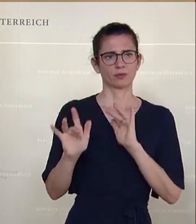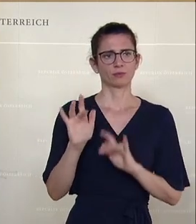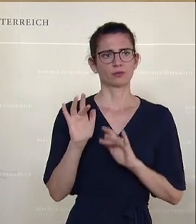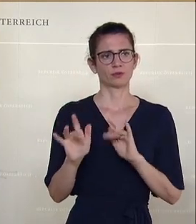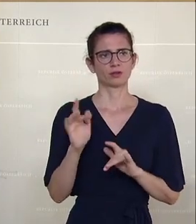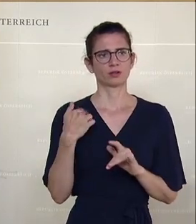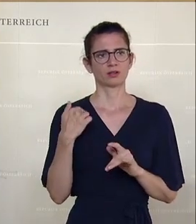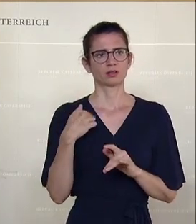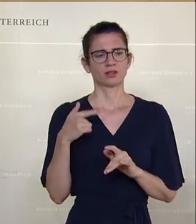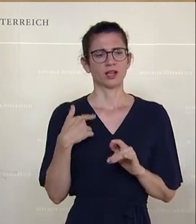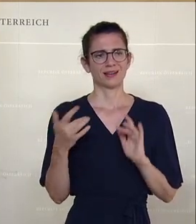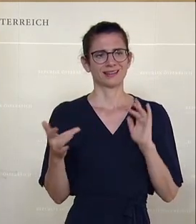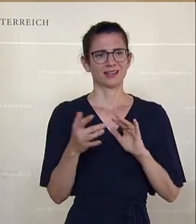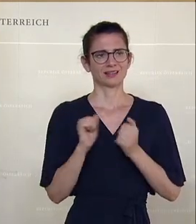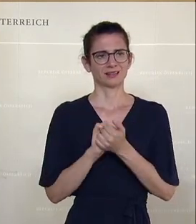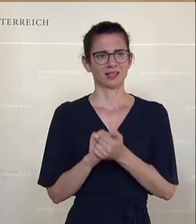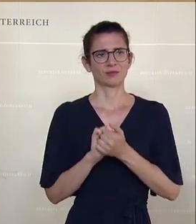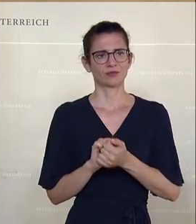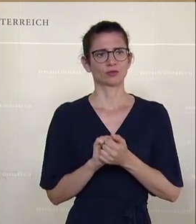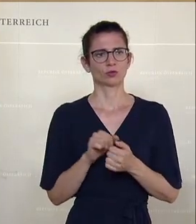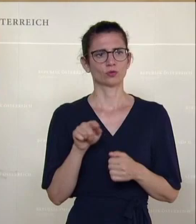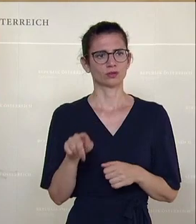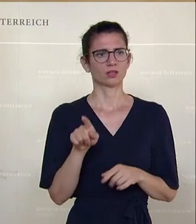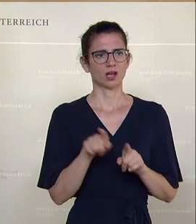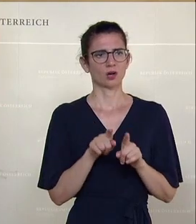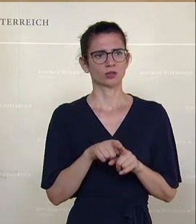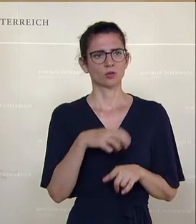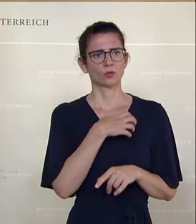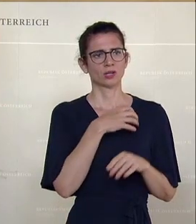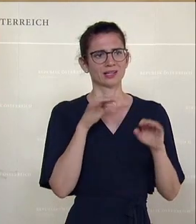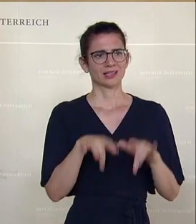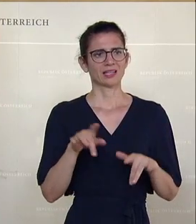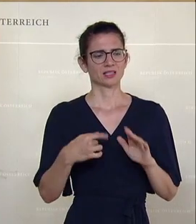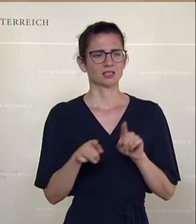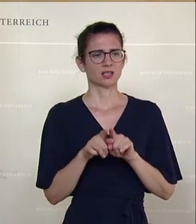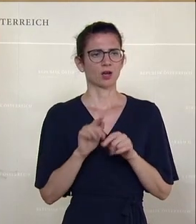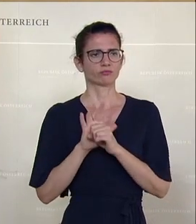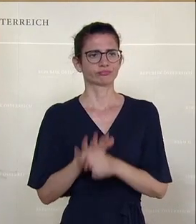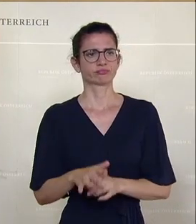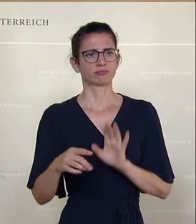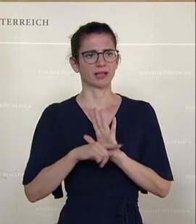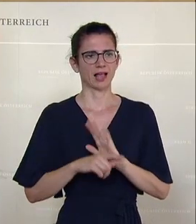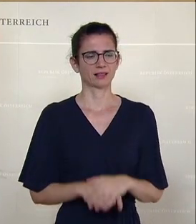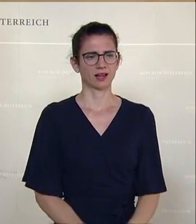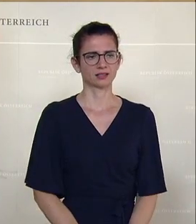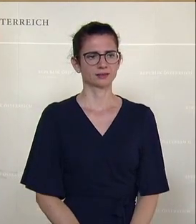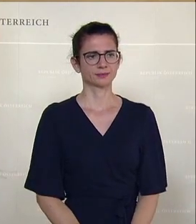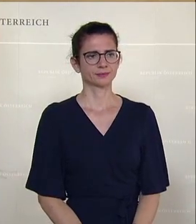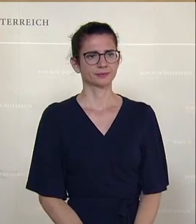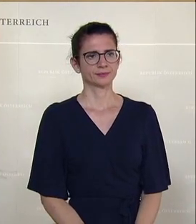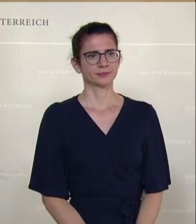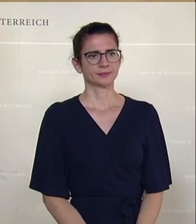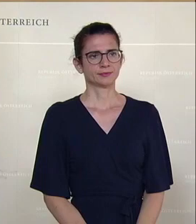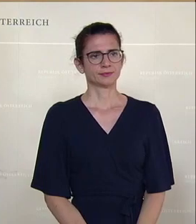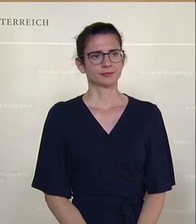zu bekämpfen und in ihrer bürgerlichen Existenz letztlich zu benachteiligen und vieles andere